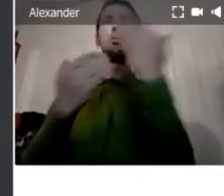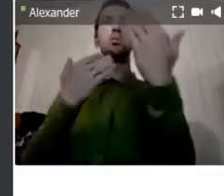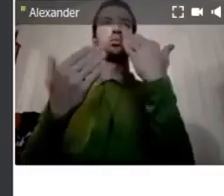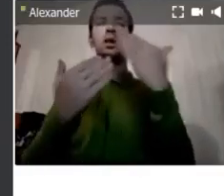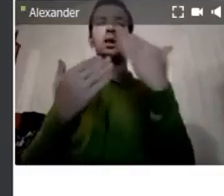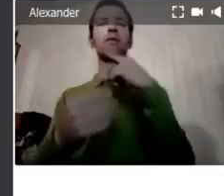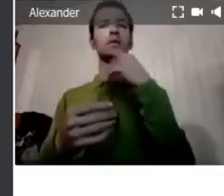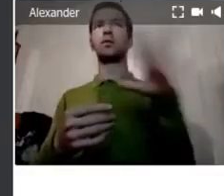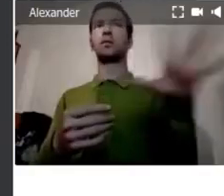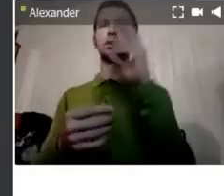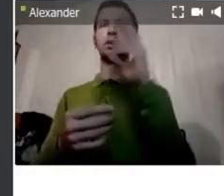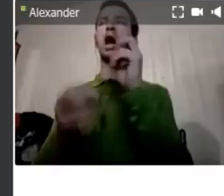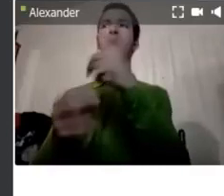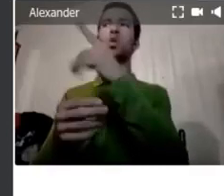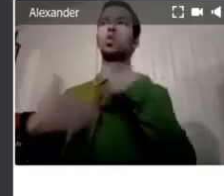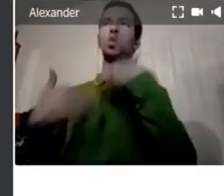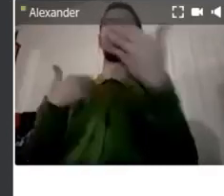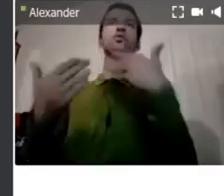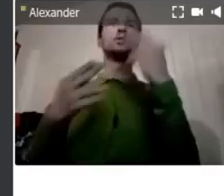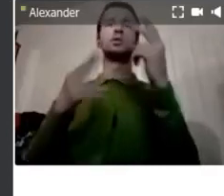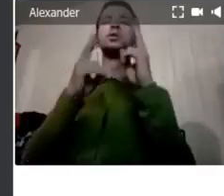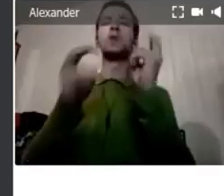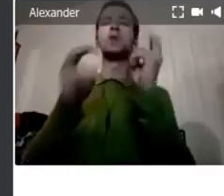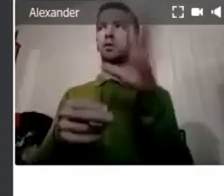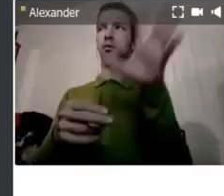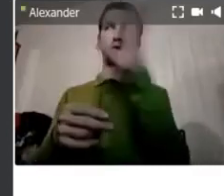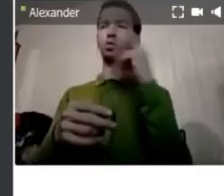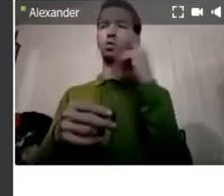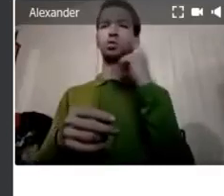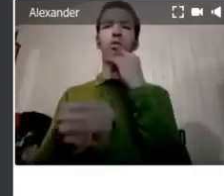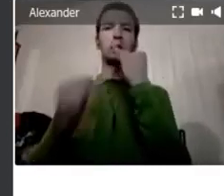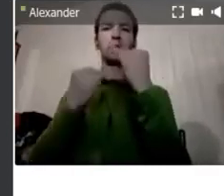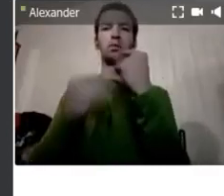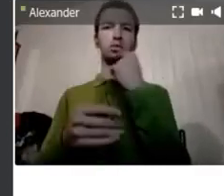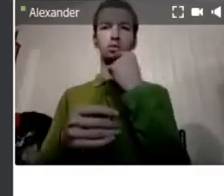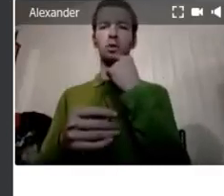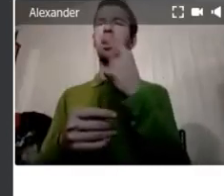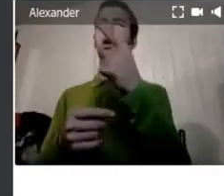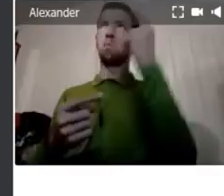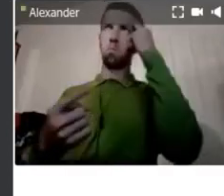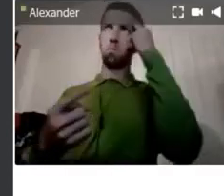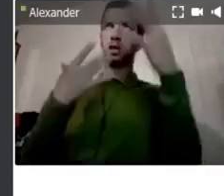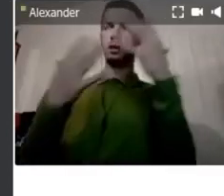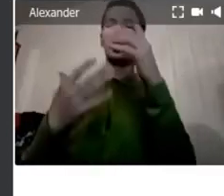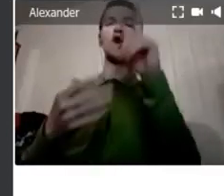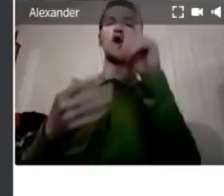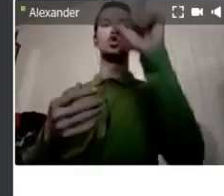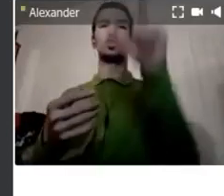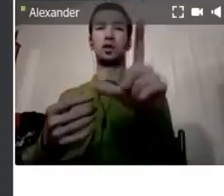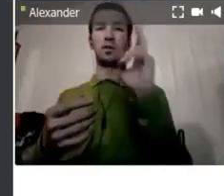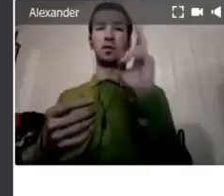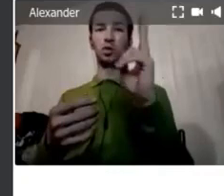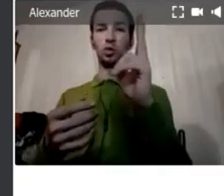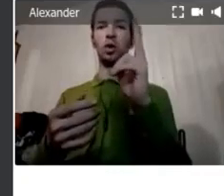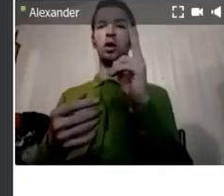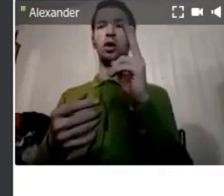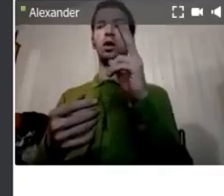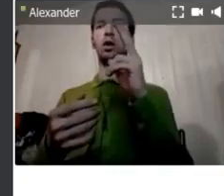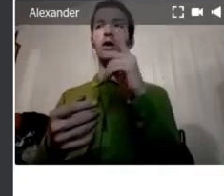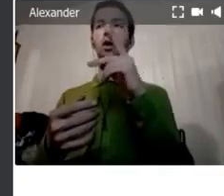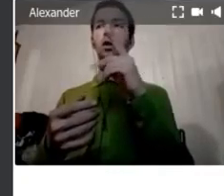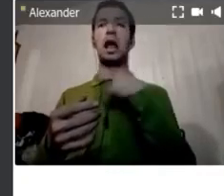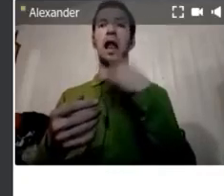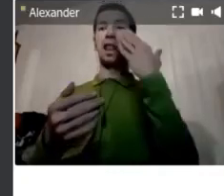каково, представьте, человеку, которому трудно это все сделать, да? Но тем не менее, буквально там за 2-3